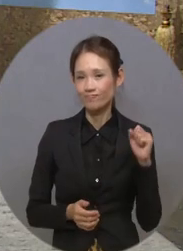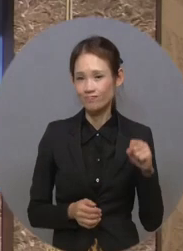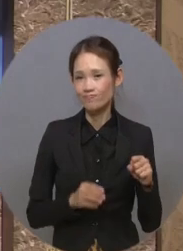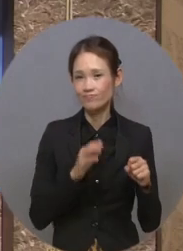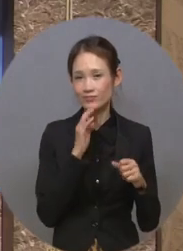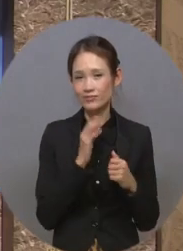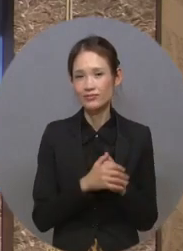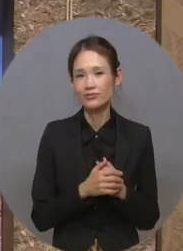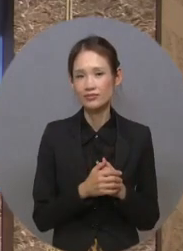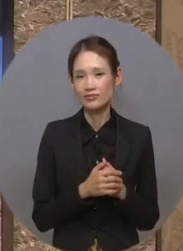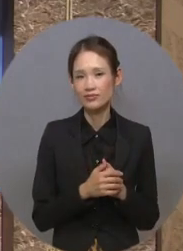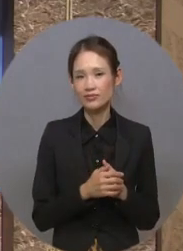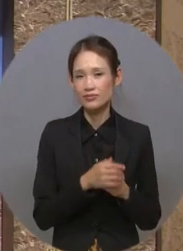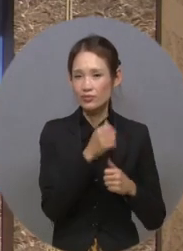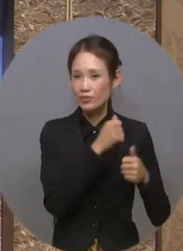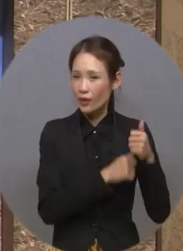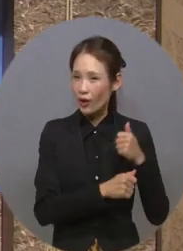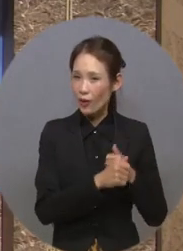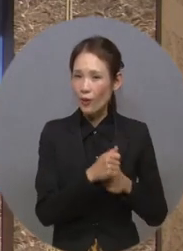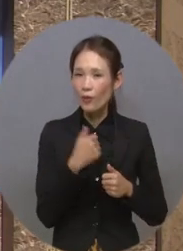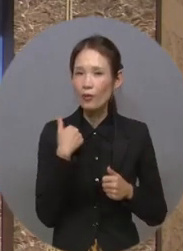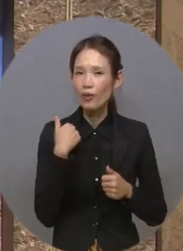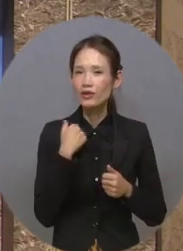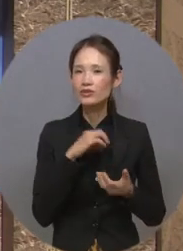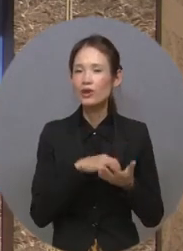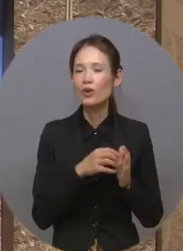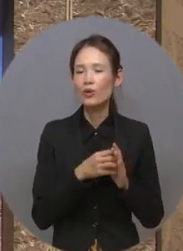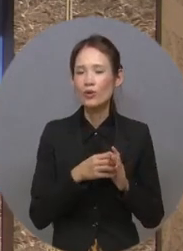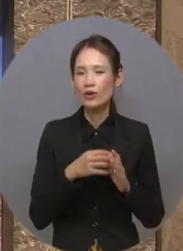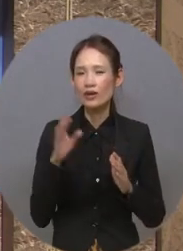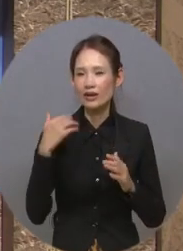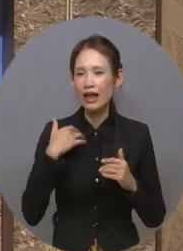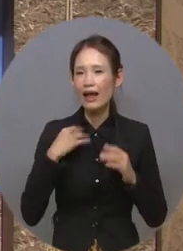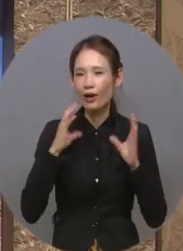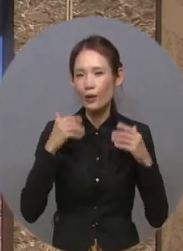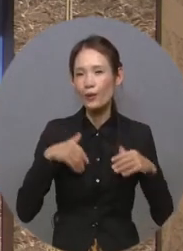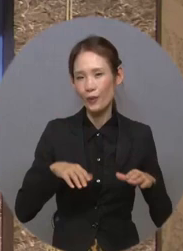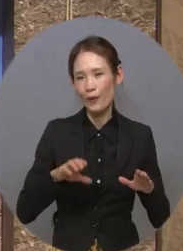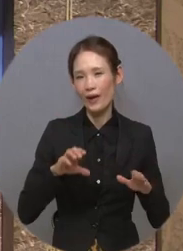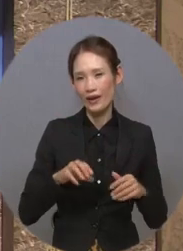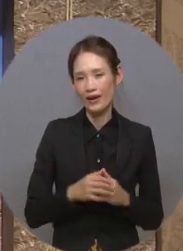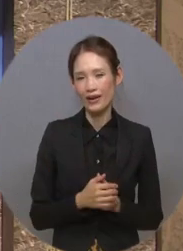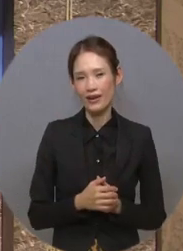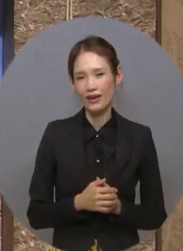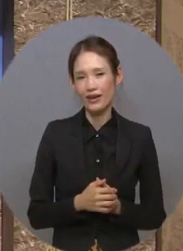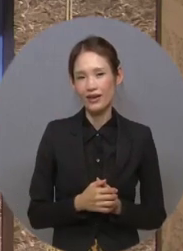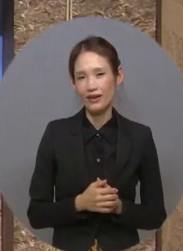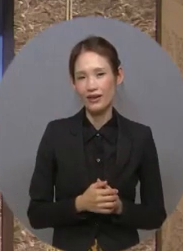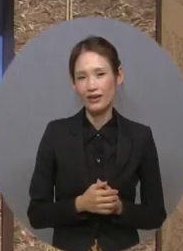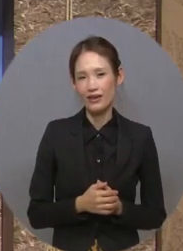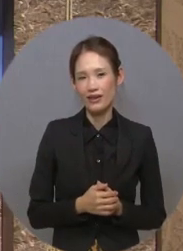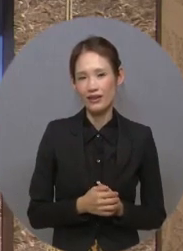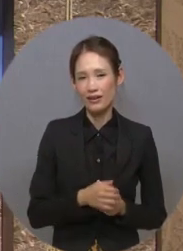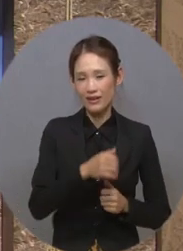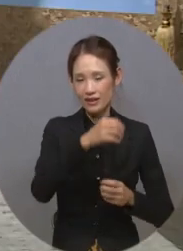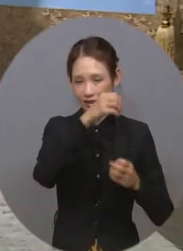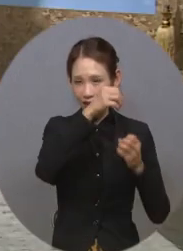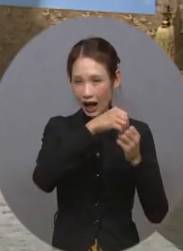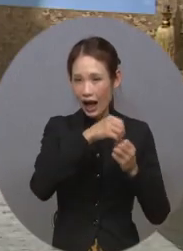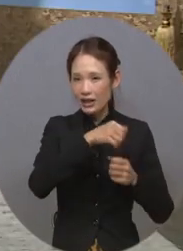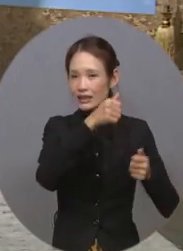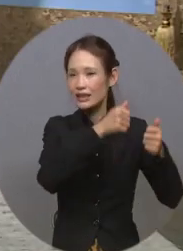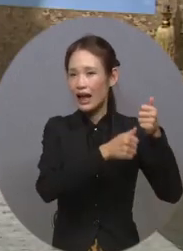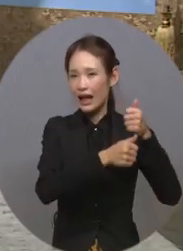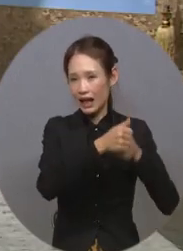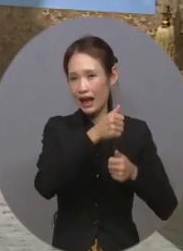우리는 몇 대가 살았는지 모를 정도로 오래 살았죠. 여기 고향이에요, 제가. 몇 대가 네. 대대로 계속해서 네.